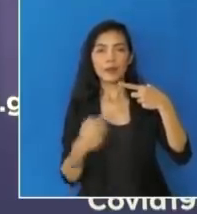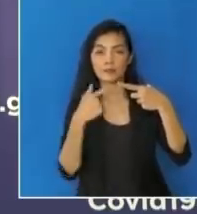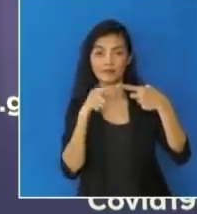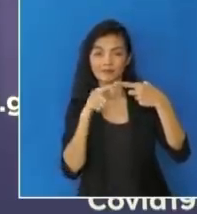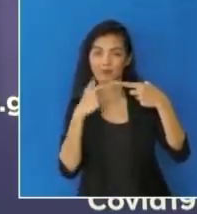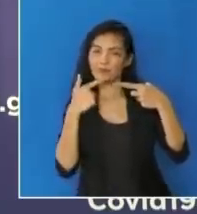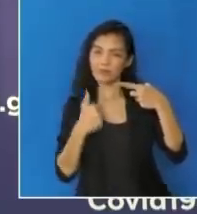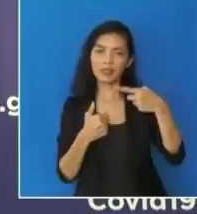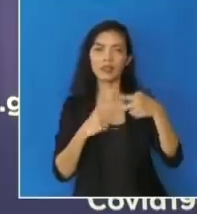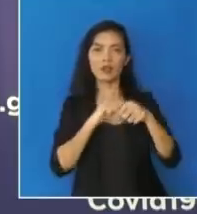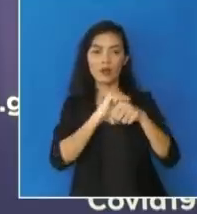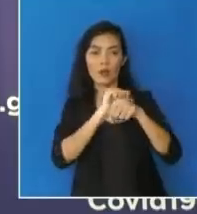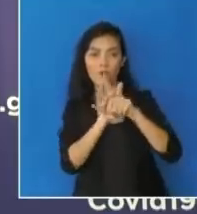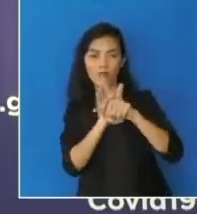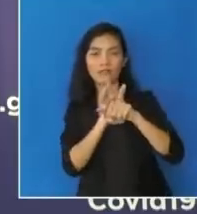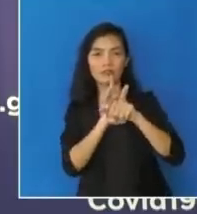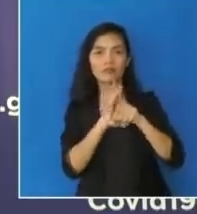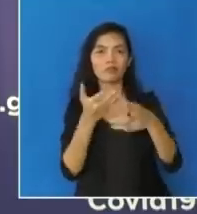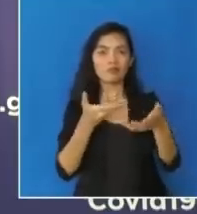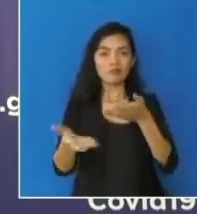COVID-19 ini di pra-rumah sakit.